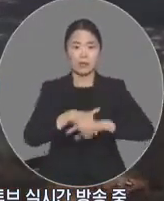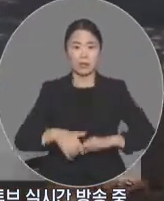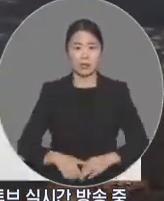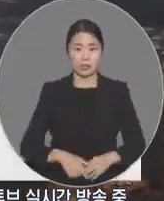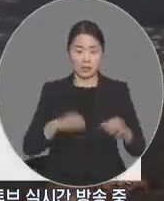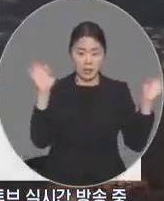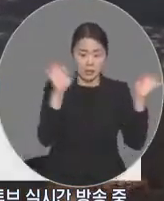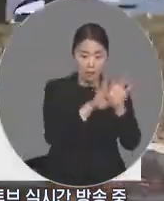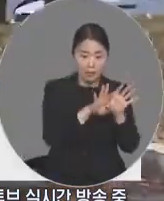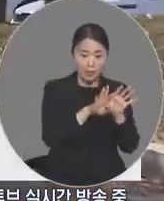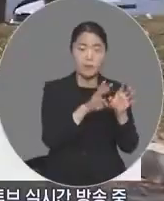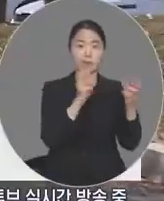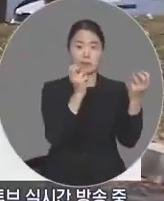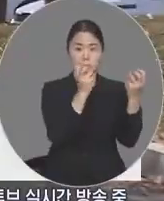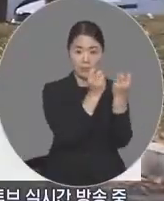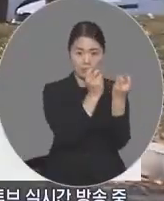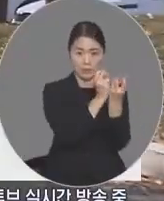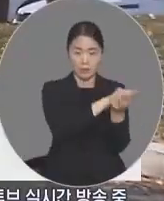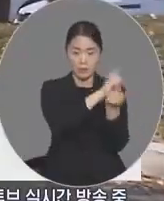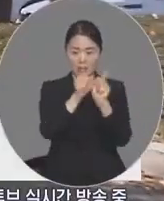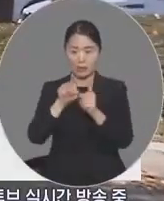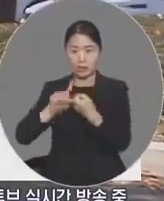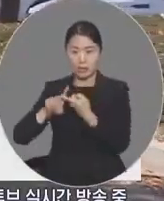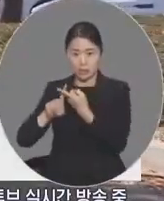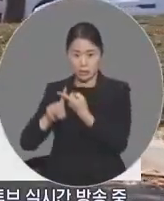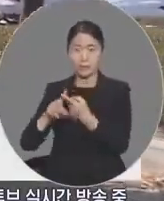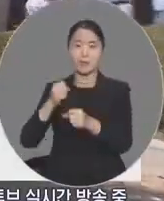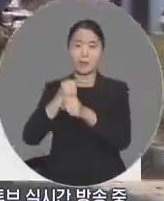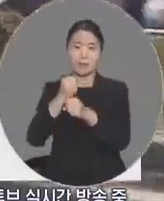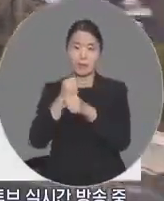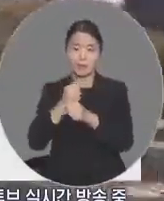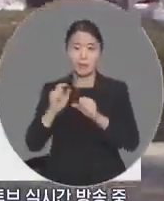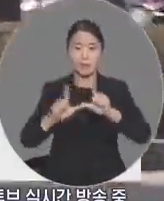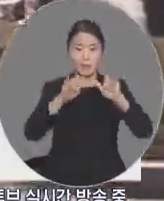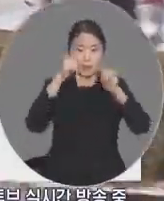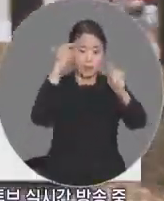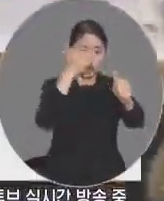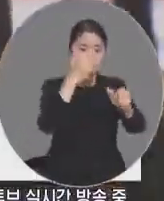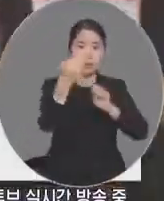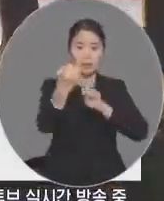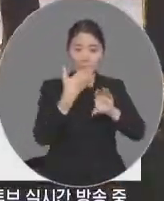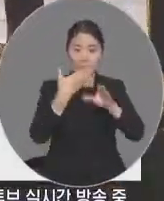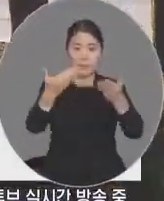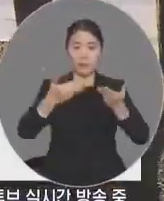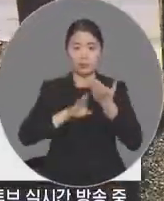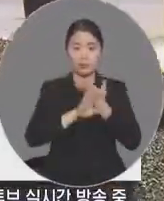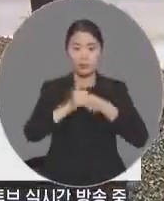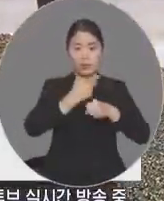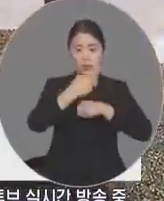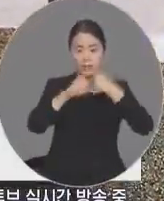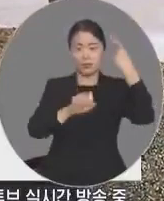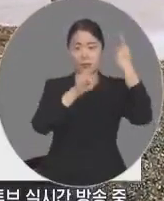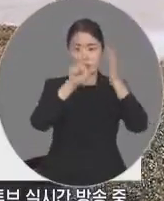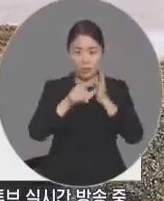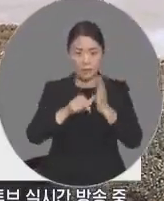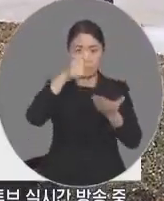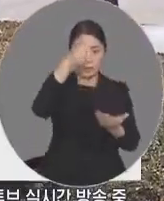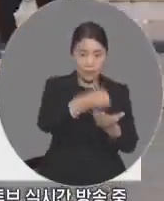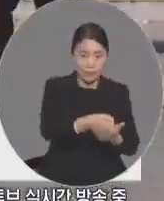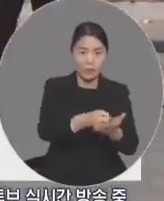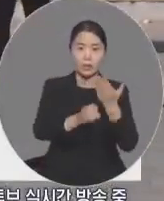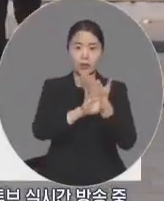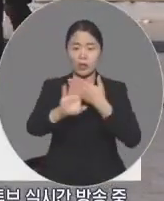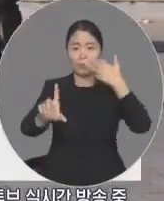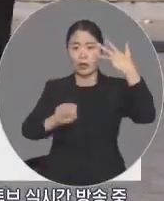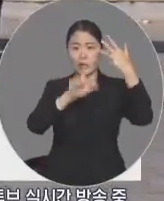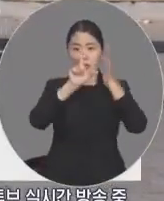노선에 대해서는 대체 노선을 준비하고 있으며 주민 의견 수렴 등을 거쳐 내년 1월 노선 개편을 확정하고 내년 8월